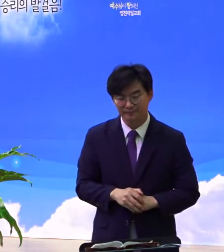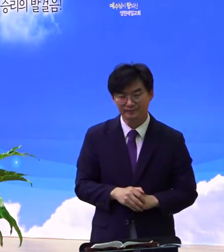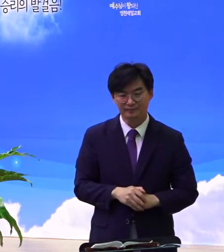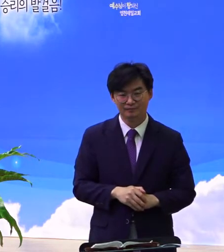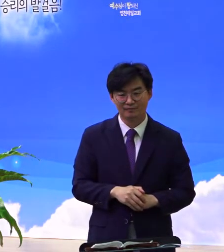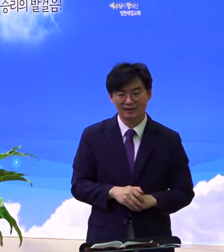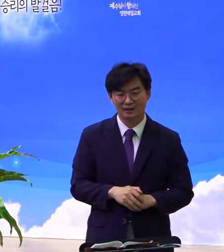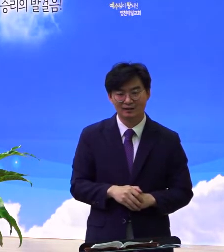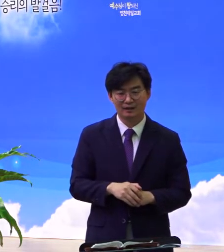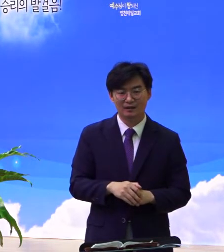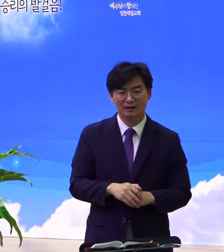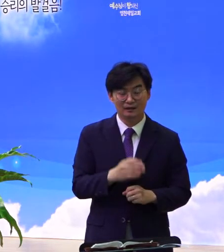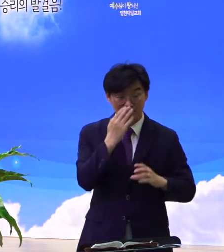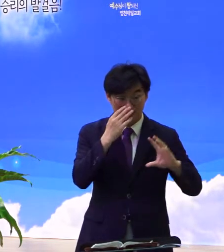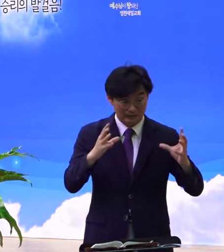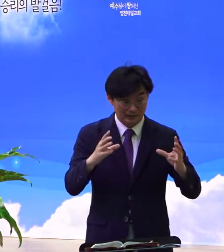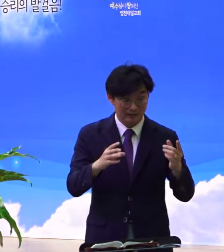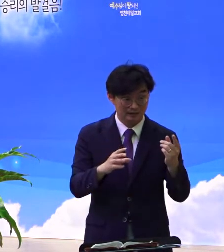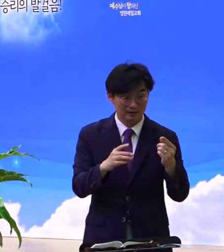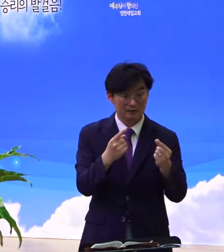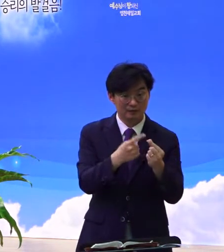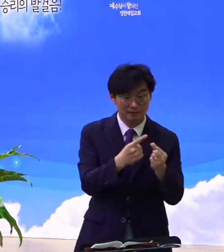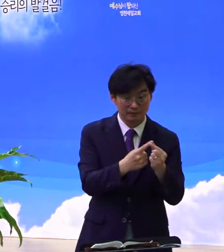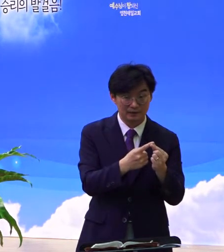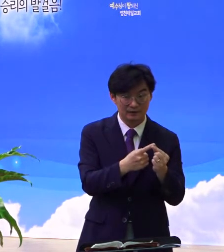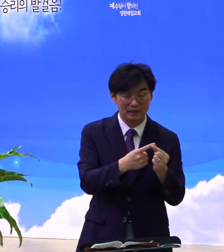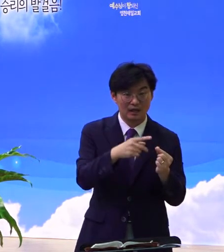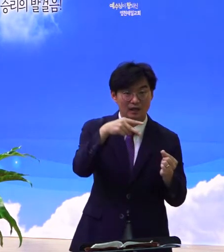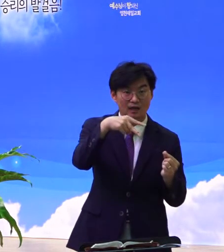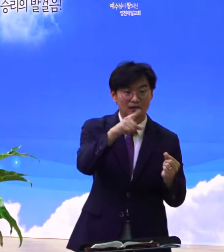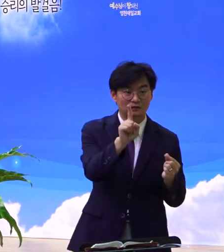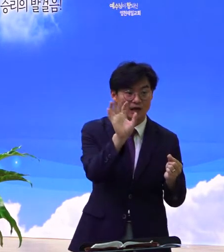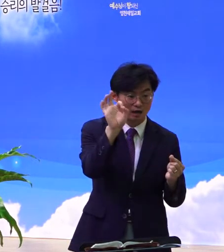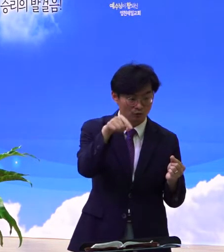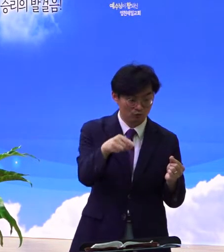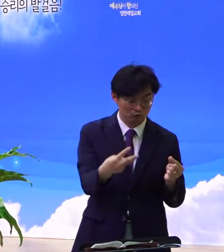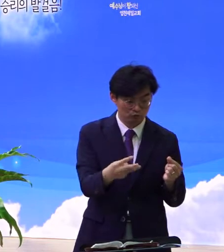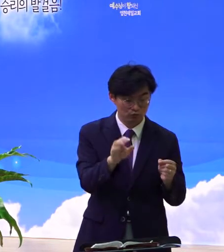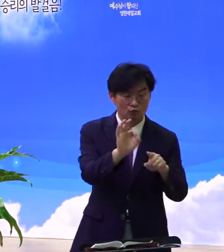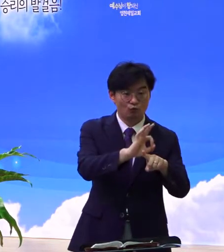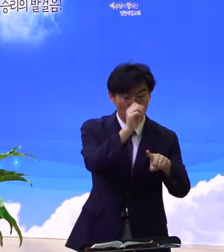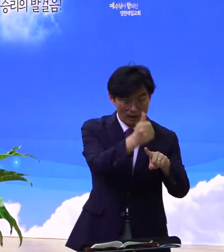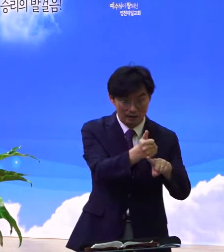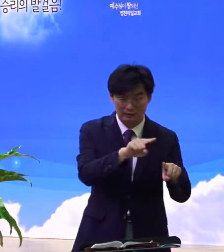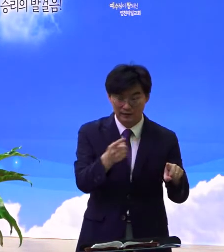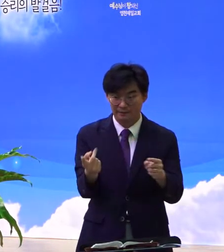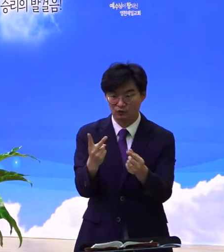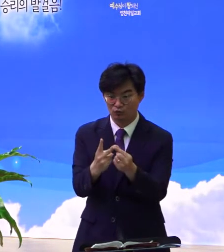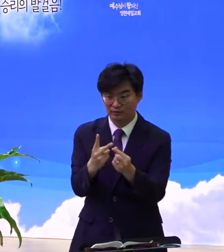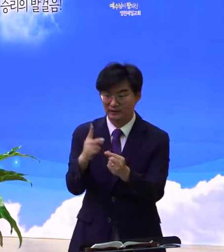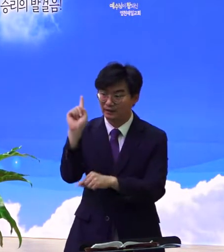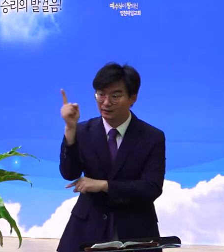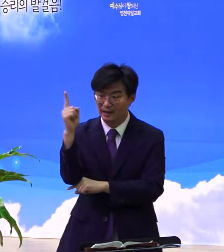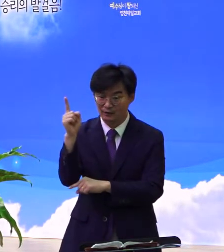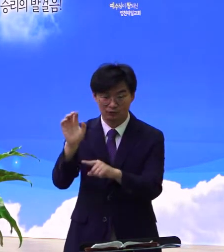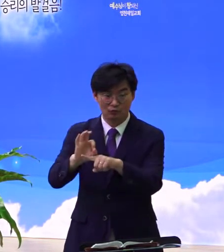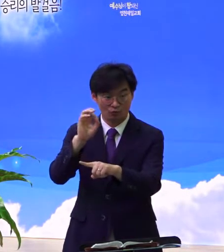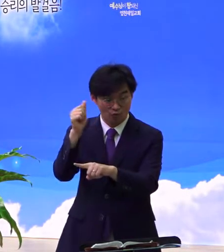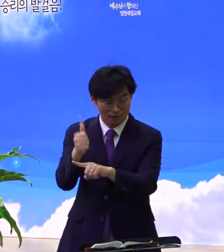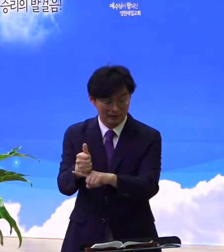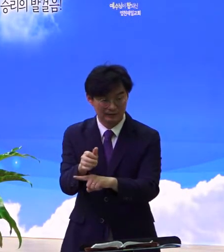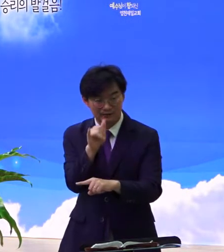하나님의 명령을 지키지 않았습니다. 그래서 하나님께서 사울 왕을 버리고 하나님을 대신해서